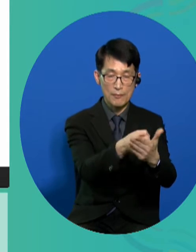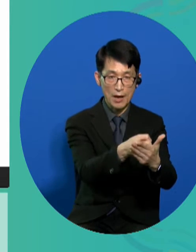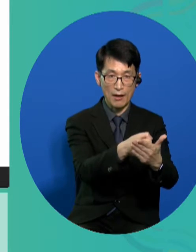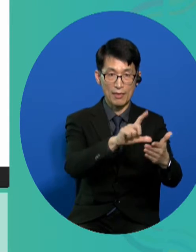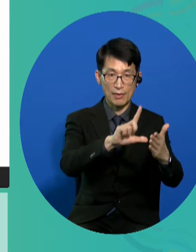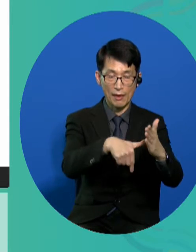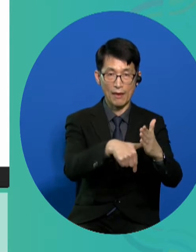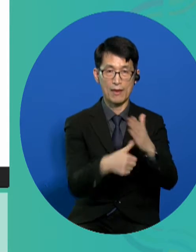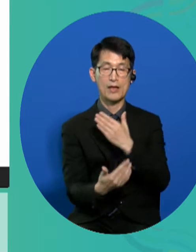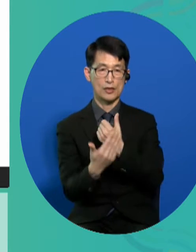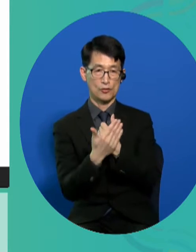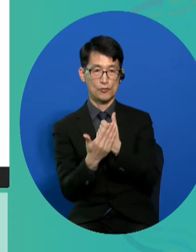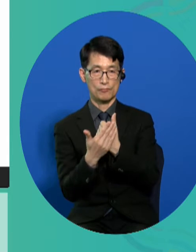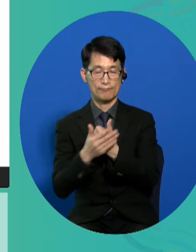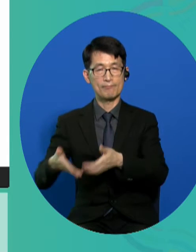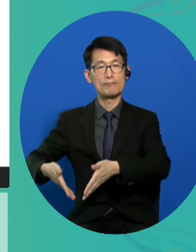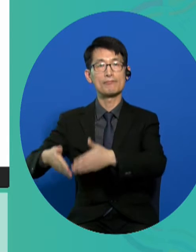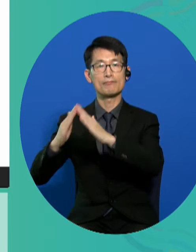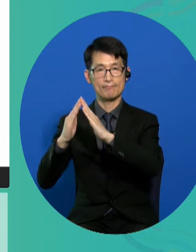설립되었습니다.